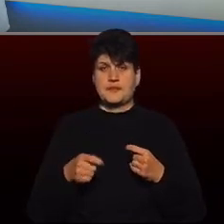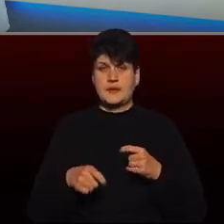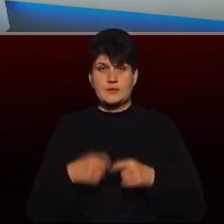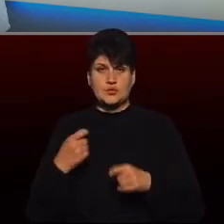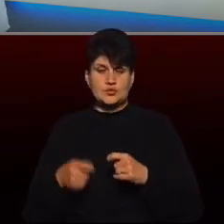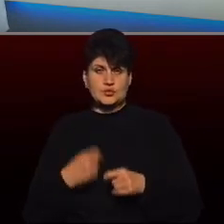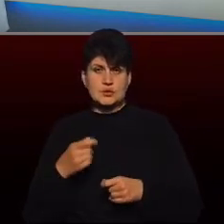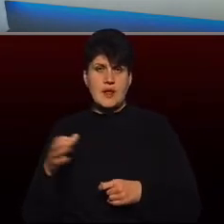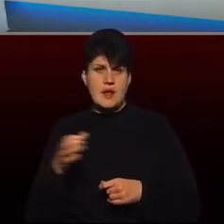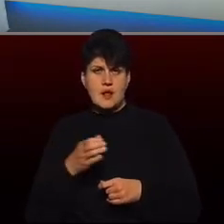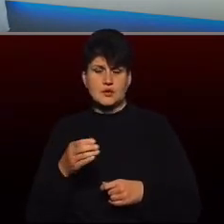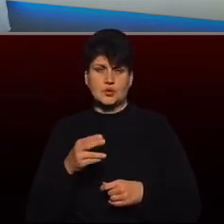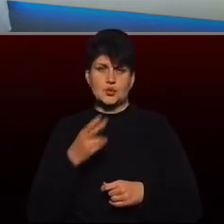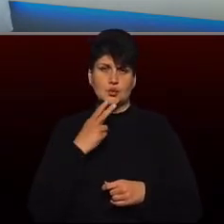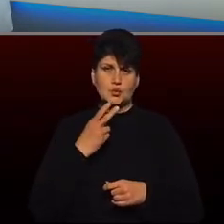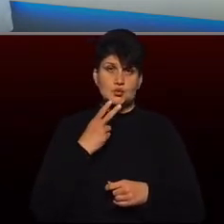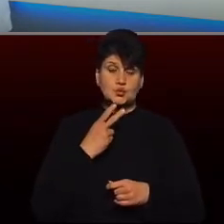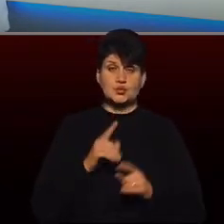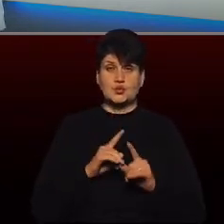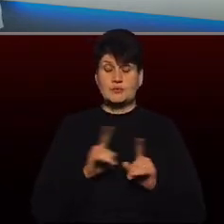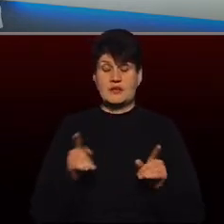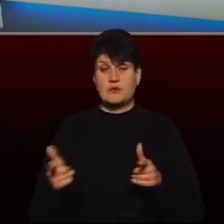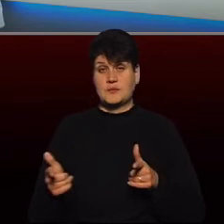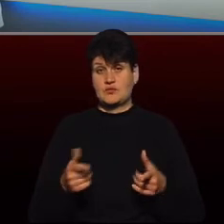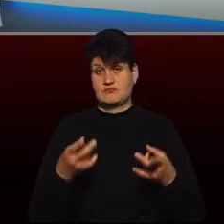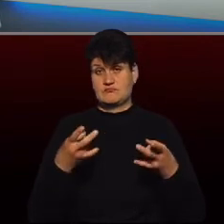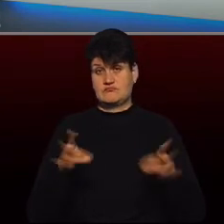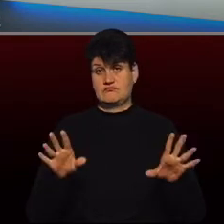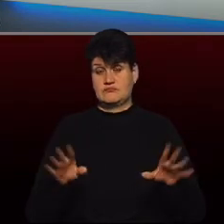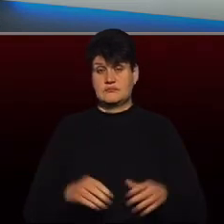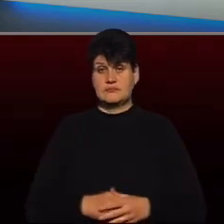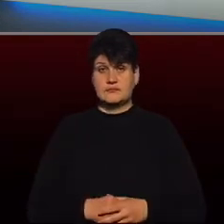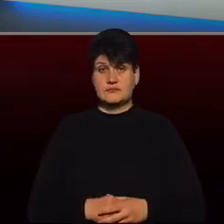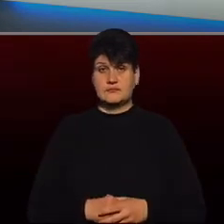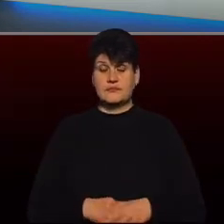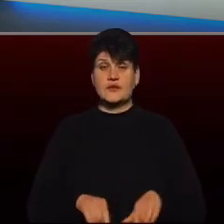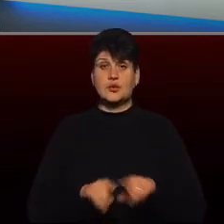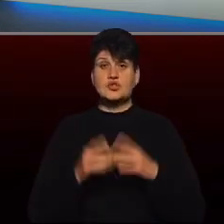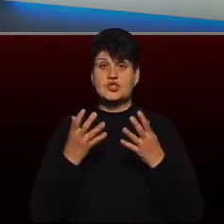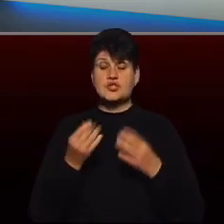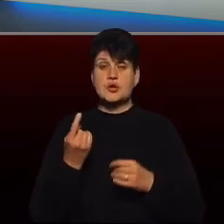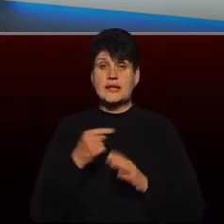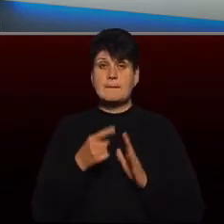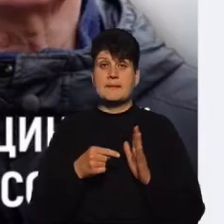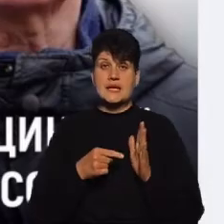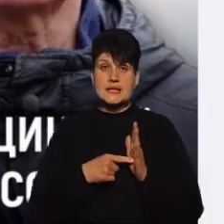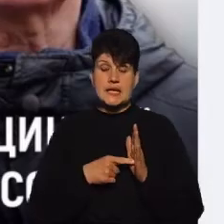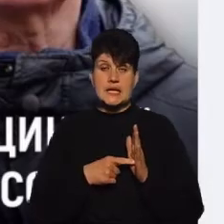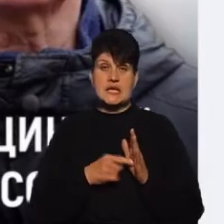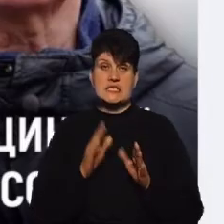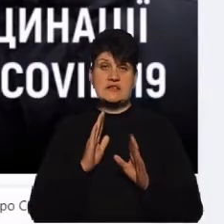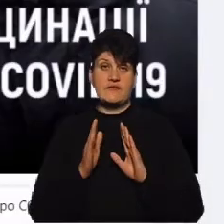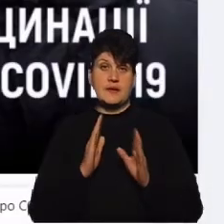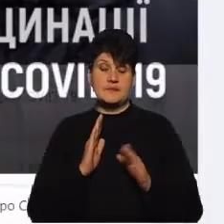тютюном, то особливої підготовки не потрібно. І також ще одне запитання із мережі Facebook. Галина